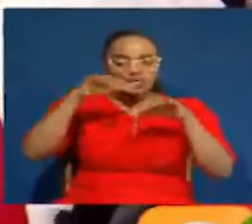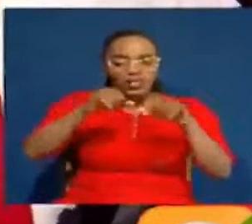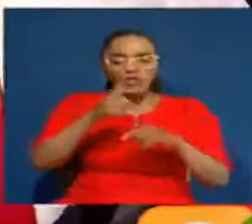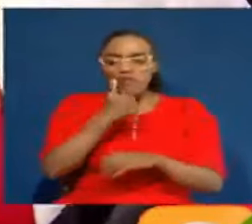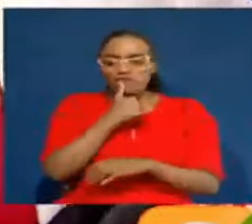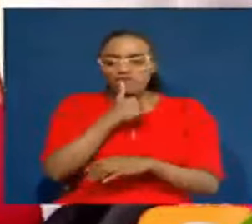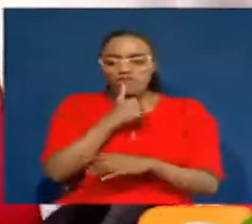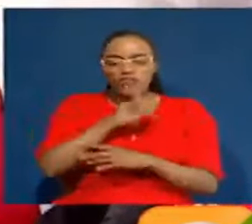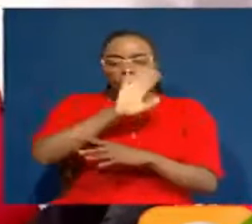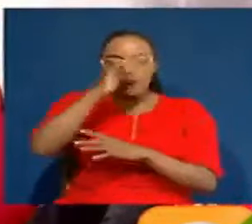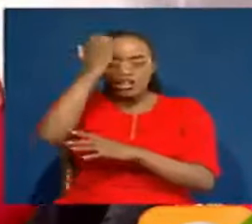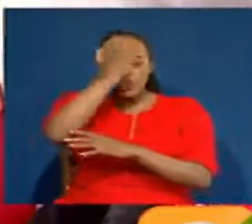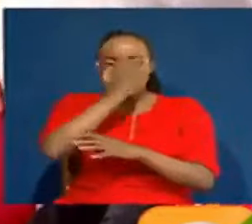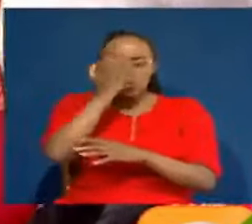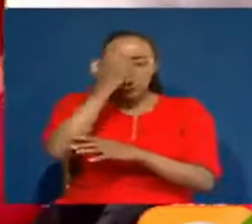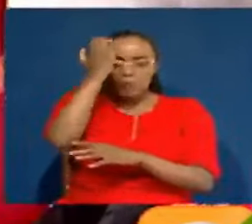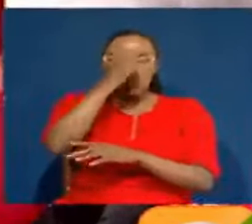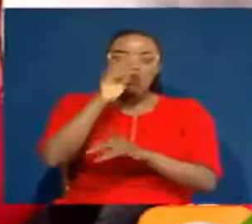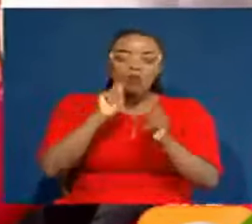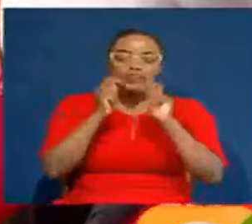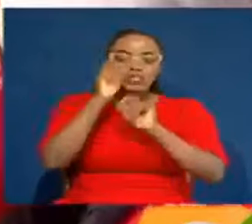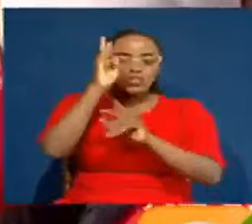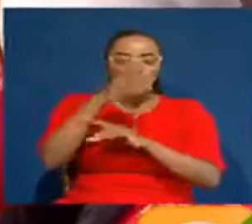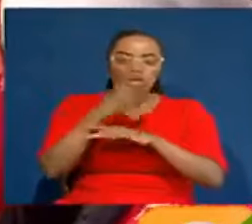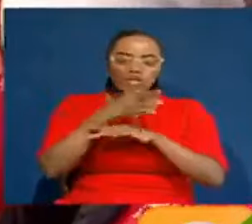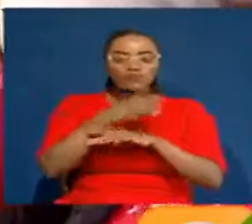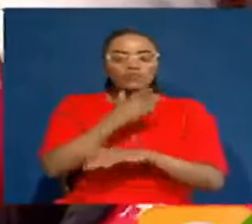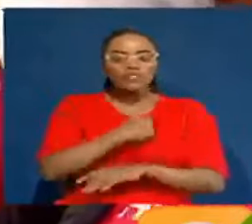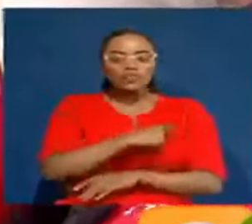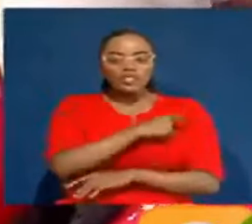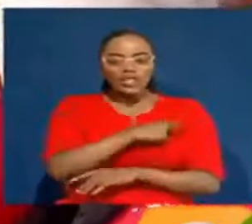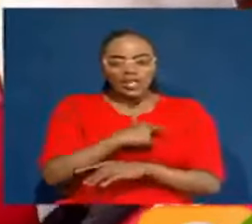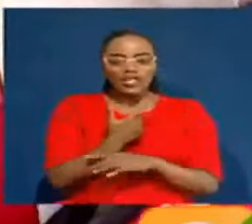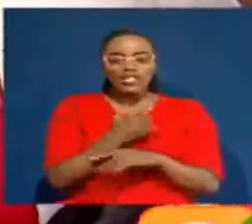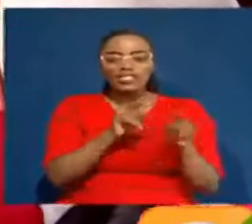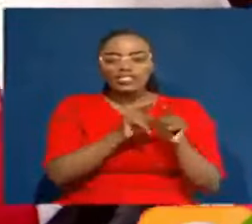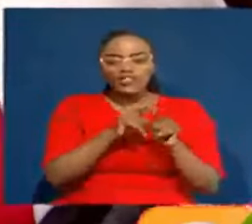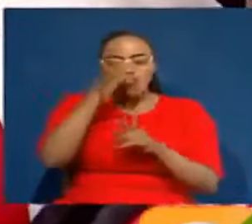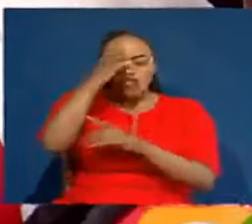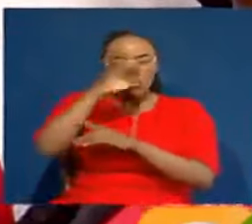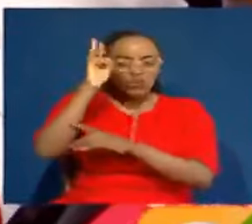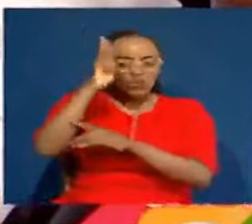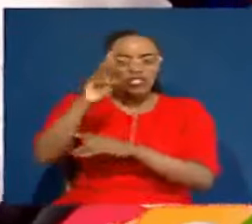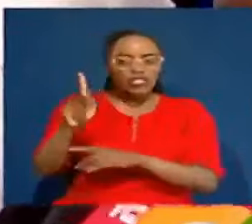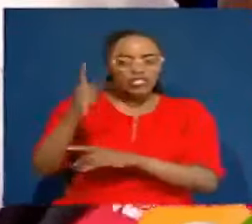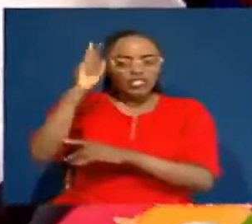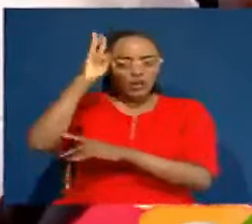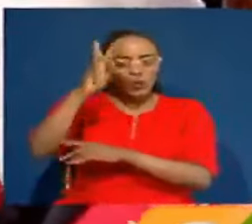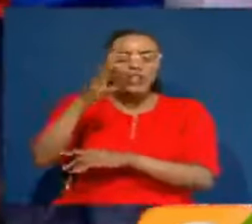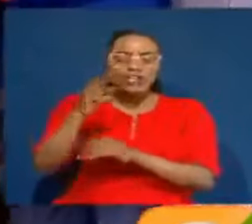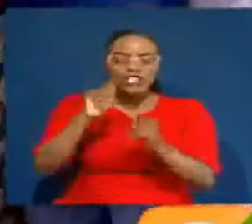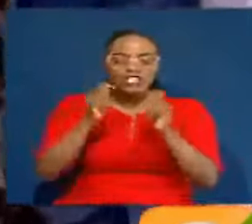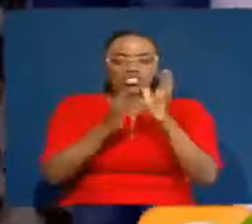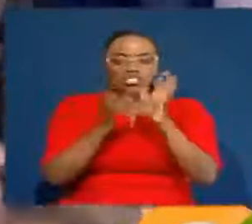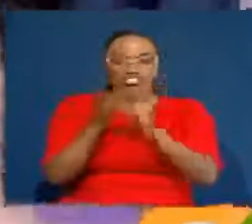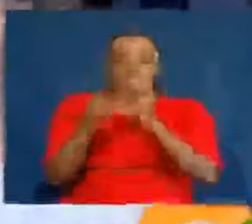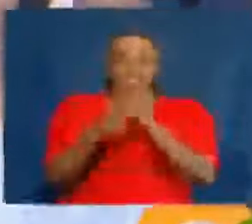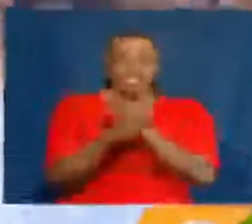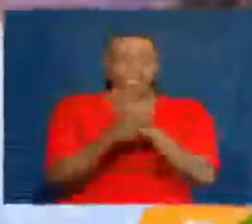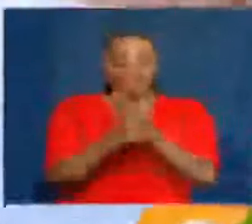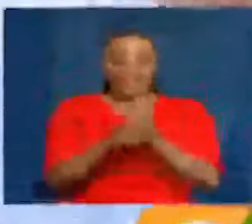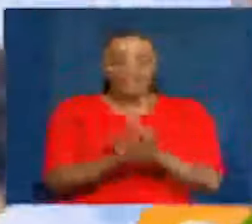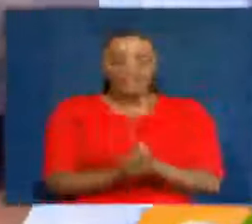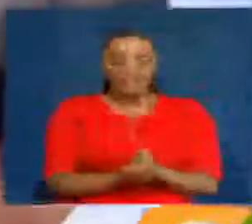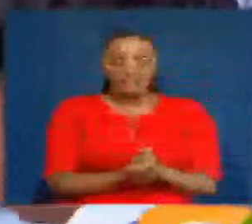it back to Europe. Europe is going to change, Switzerland is going to change, France is going to change, Kenya is changing in Jesus' name. You soil of